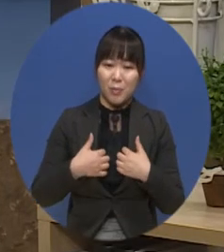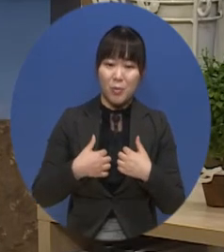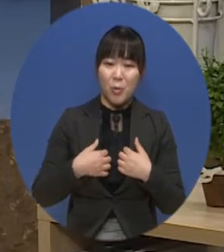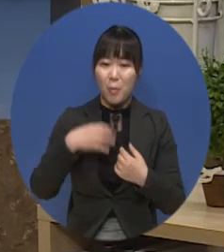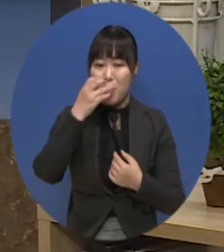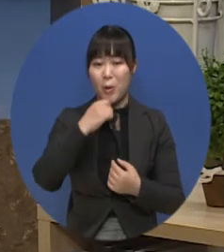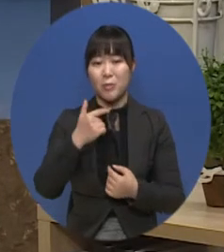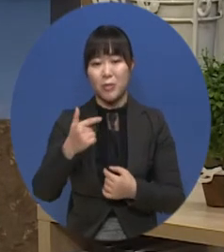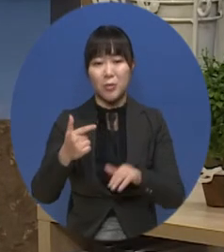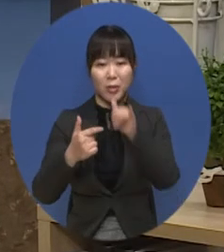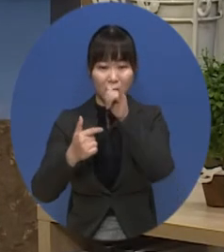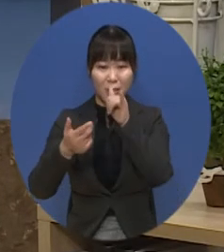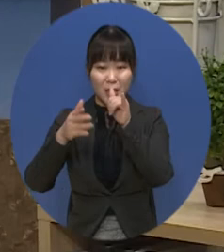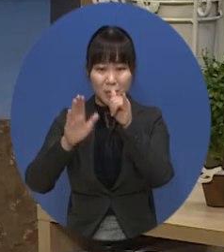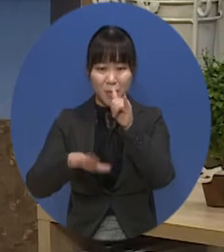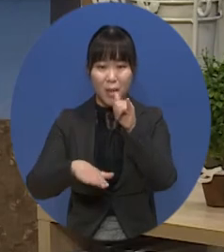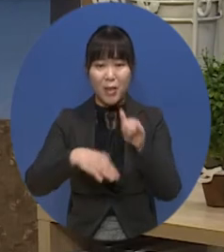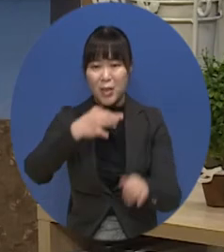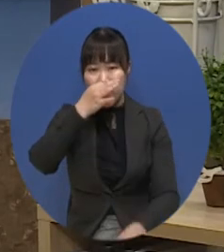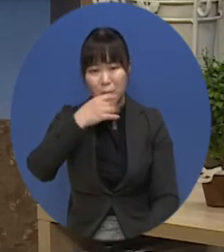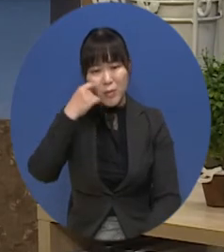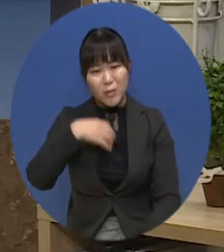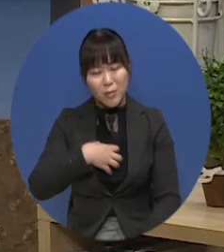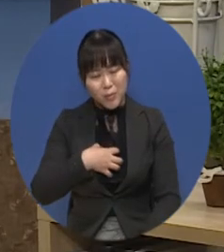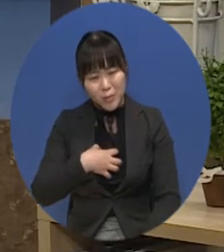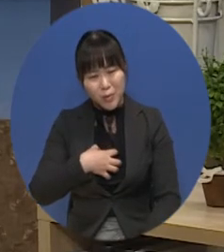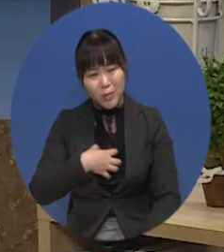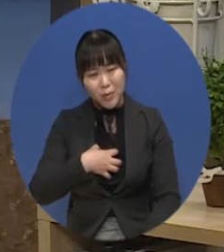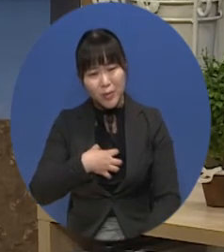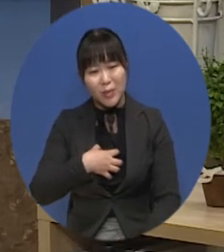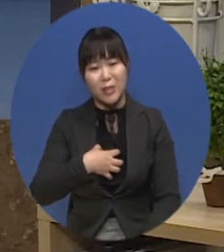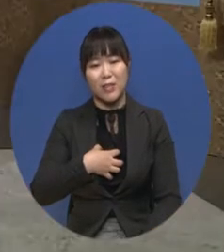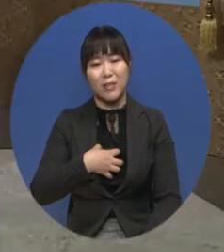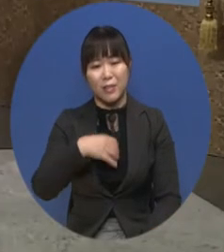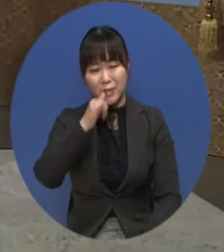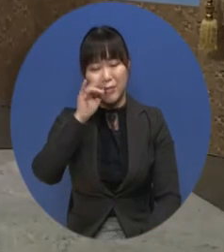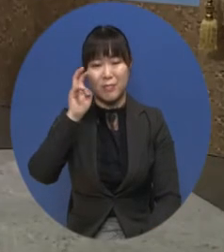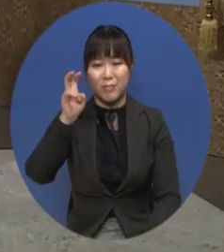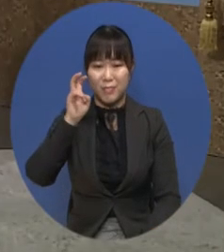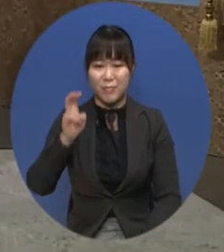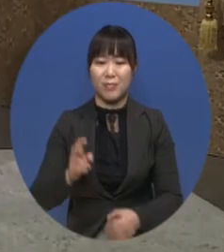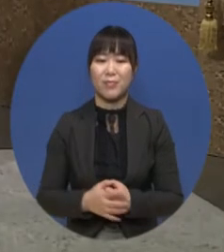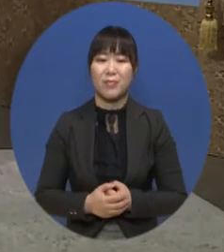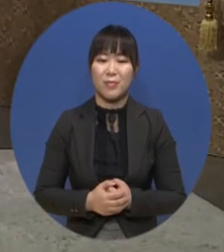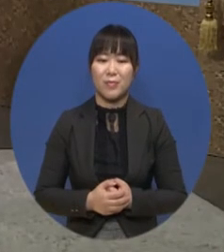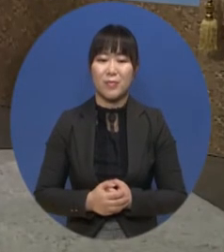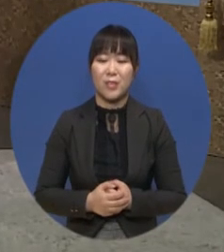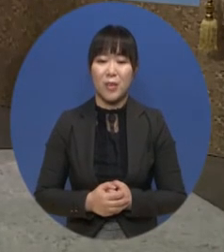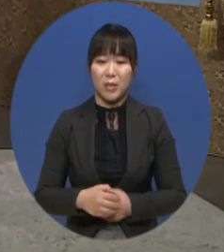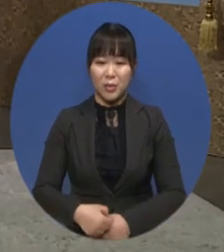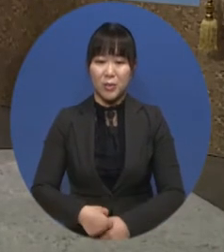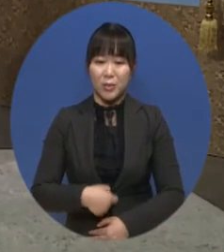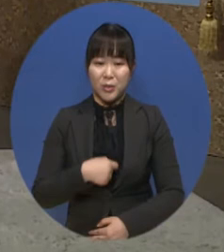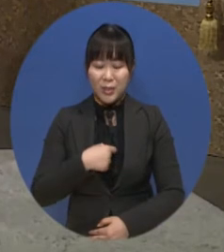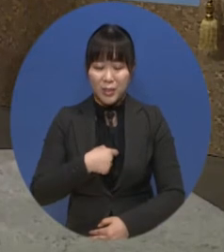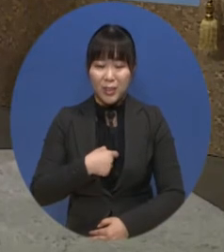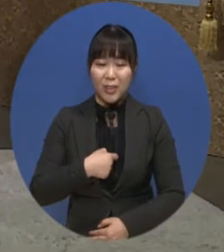기쁘고 보람된 일도 많으셨겠지만 또 힘들고 슬픈 또 추억도 많으셨을 것 같거든요. 아,